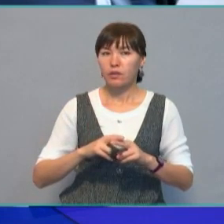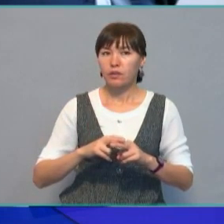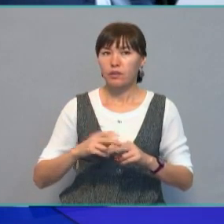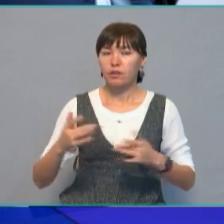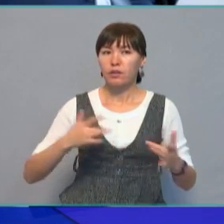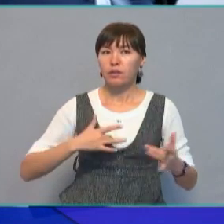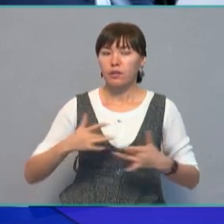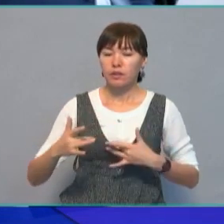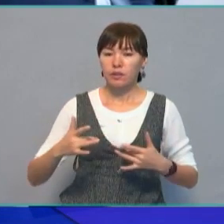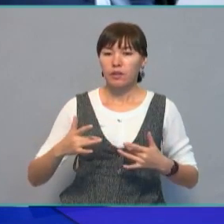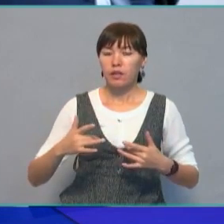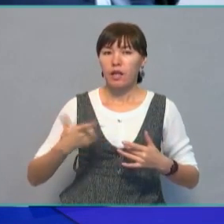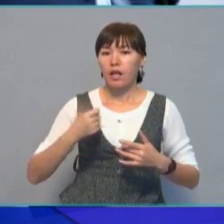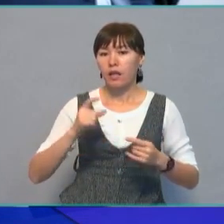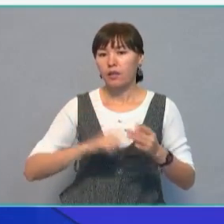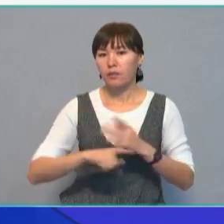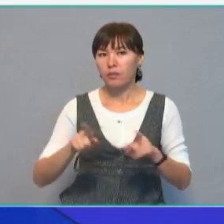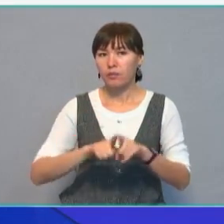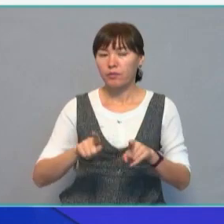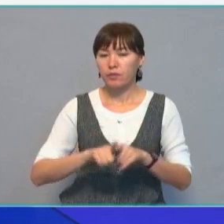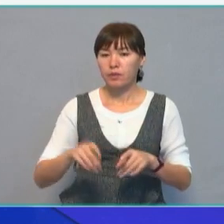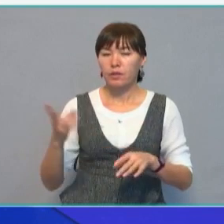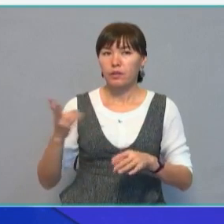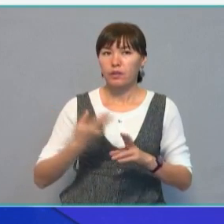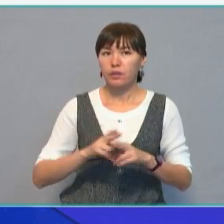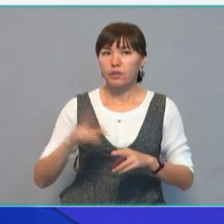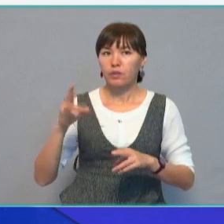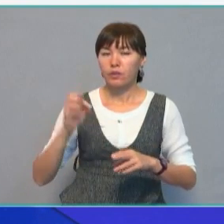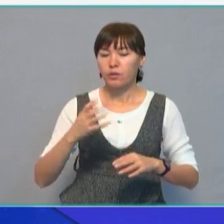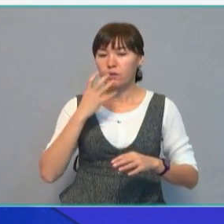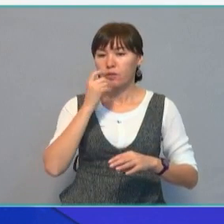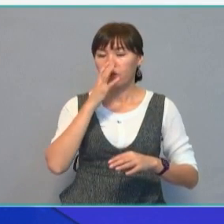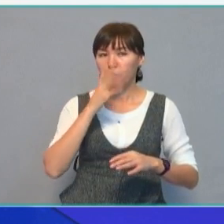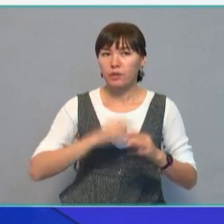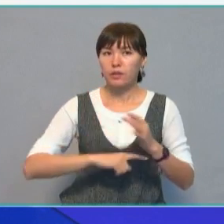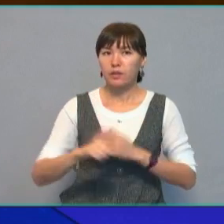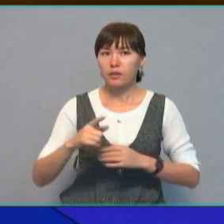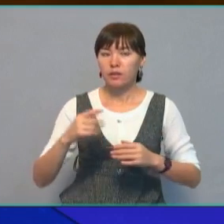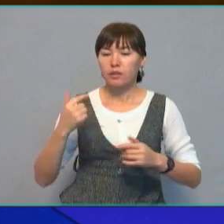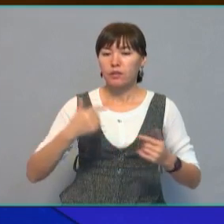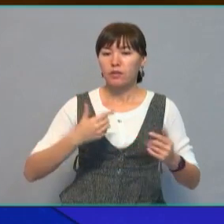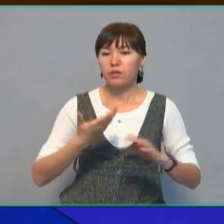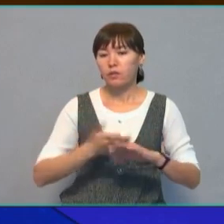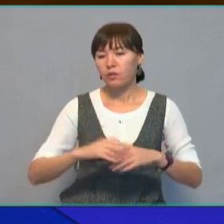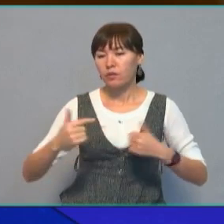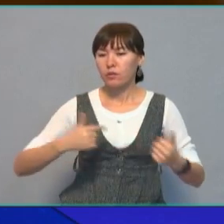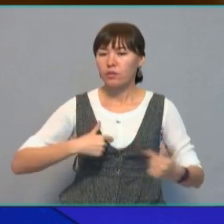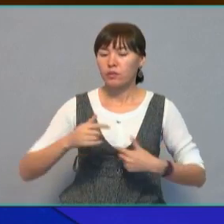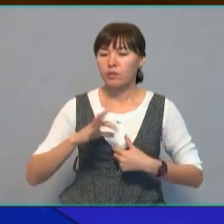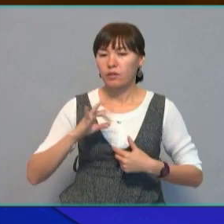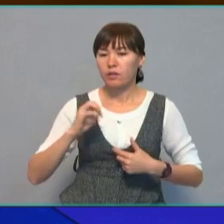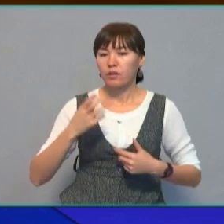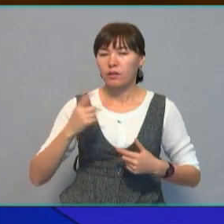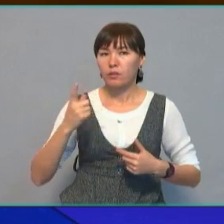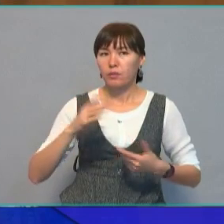толмас өкінішке орындау үшін газдан бастап түсін жұмыстарын жүргізу келет. Дегенмен жылыту маусымы басталғалы қайғылы оқиға орын алды. Сарыағаш